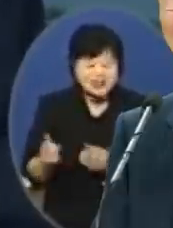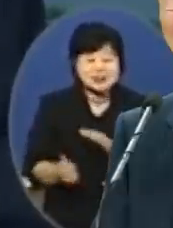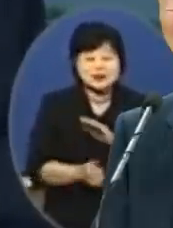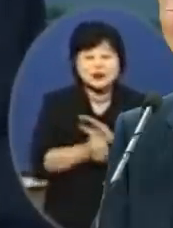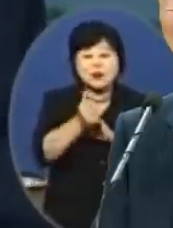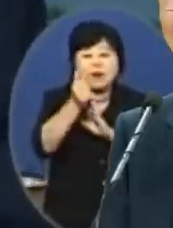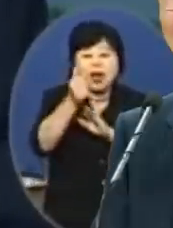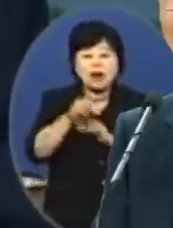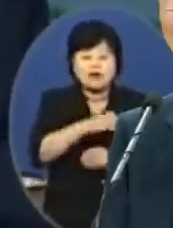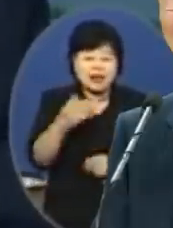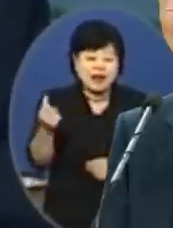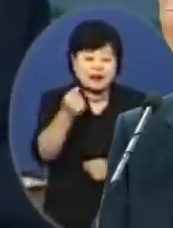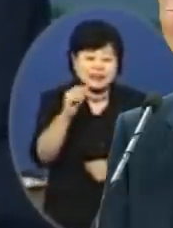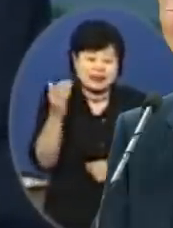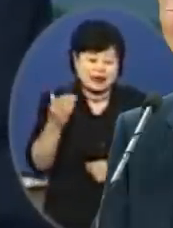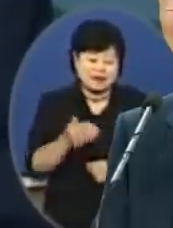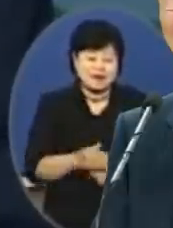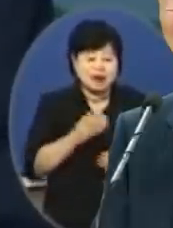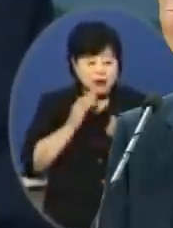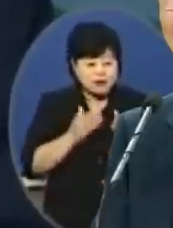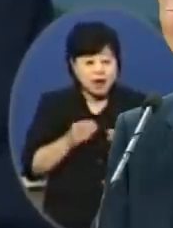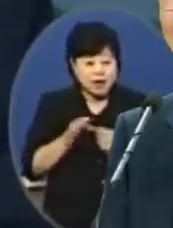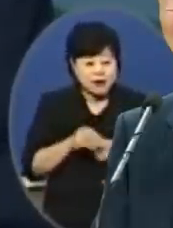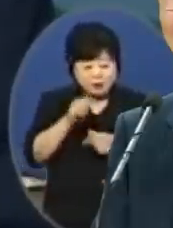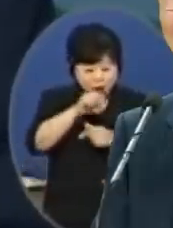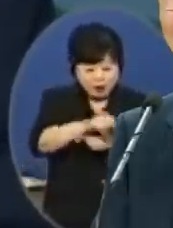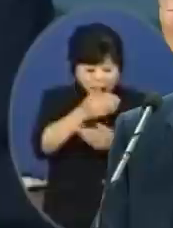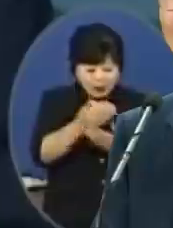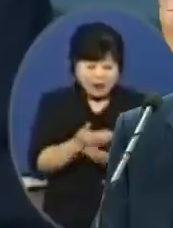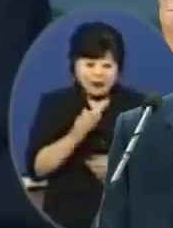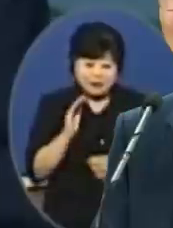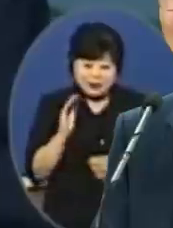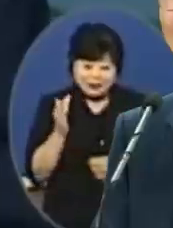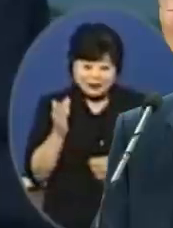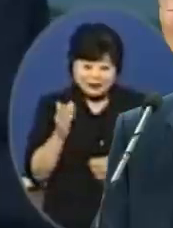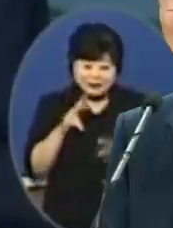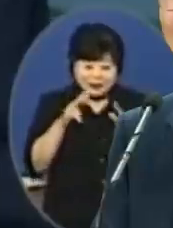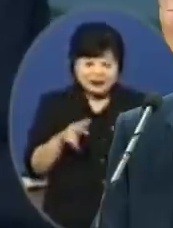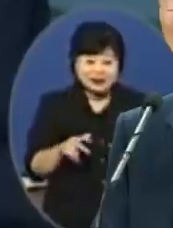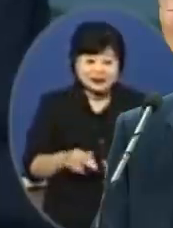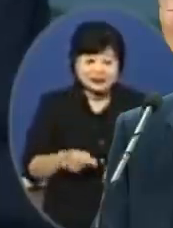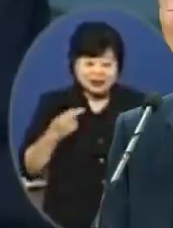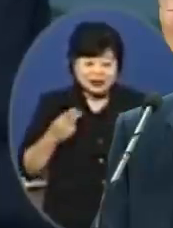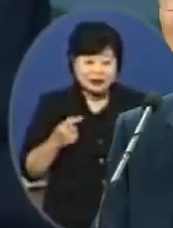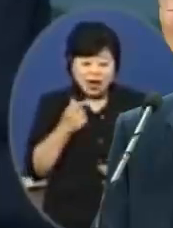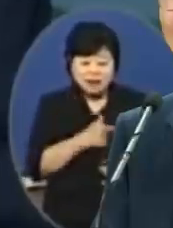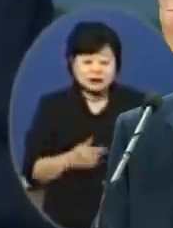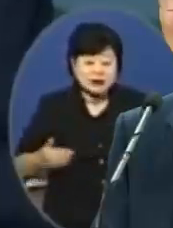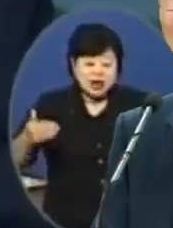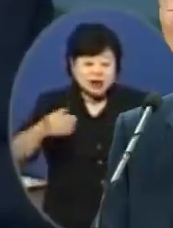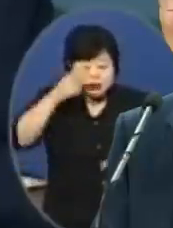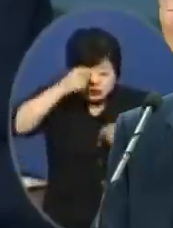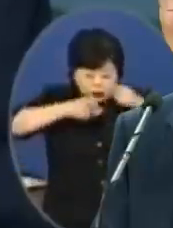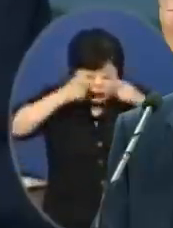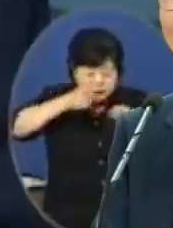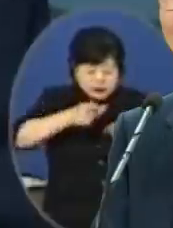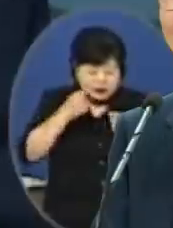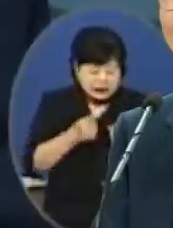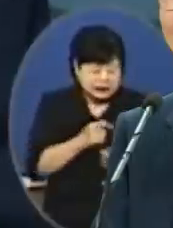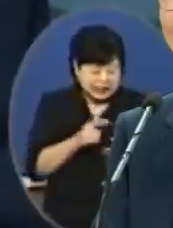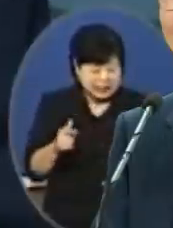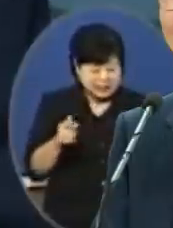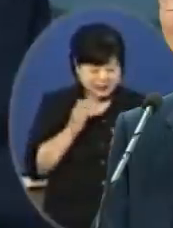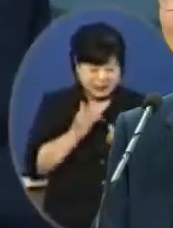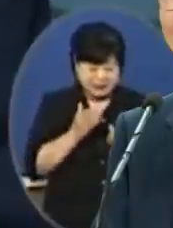소망도 우리의 것임으로 우리가 구하면 허락해 주시는 것입니다. 이제 텅 빈 가슴을 안고 눈물을 흘리면서 살지